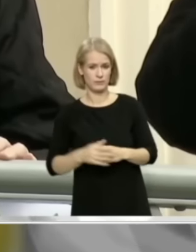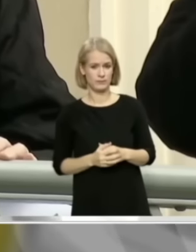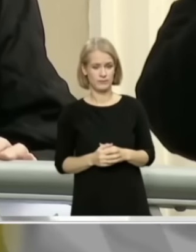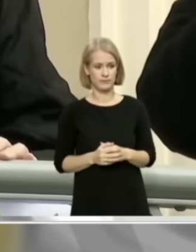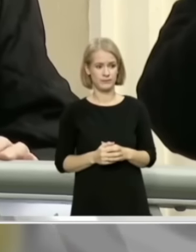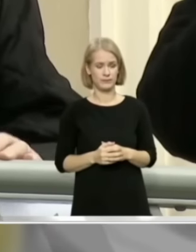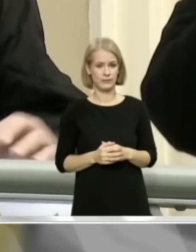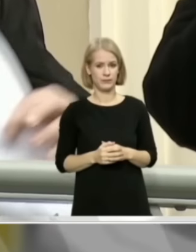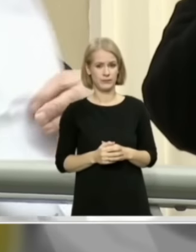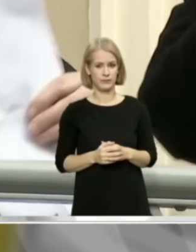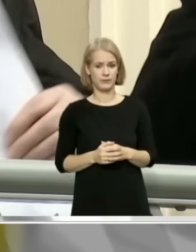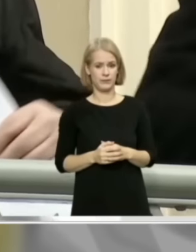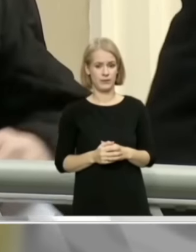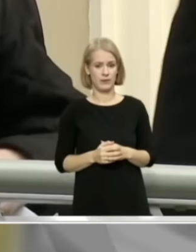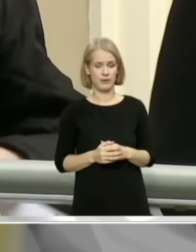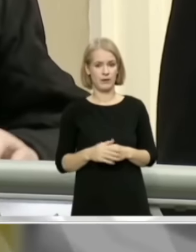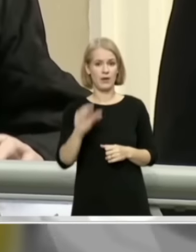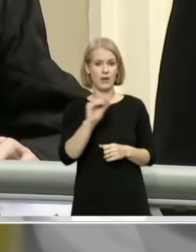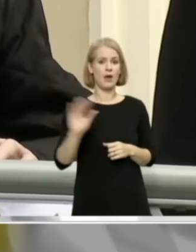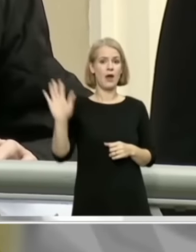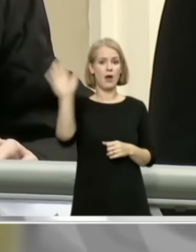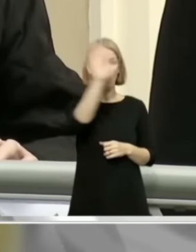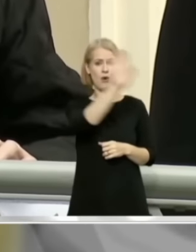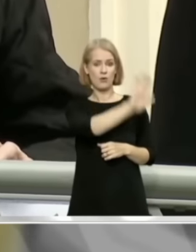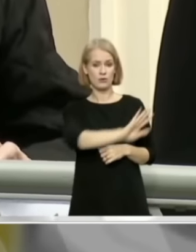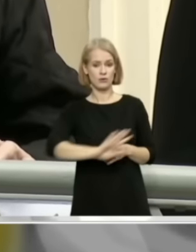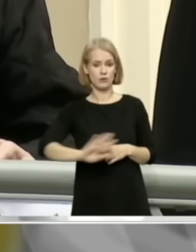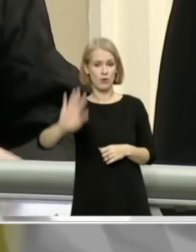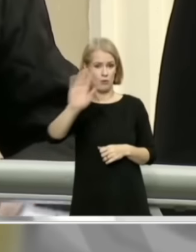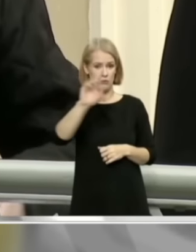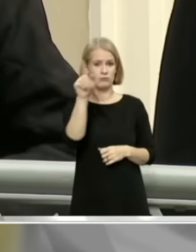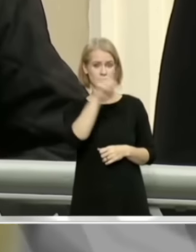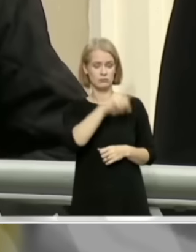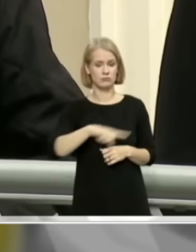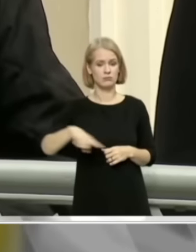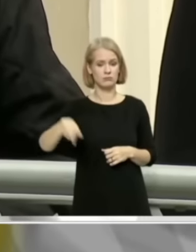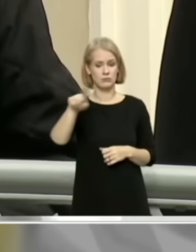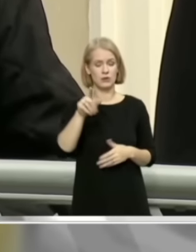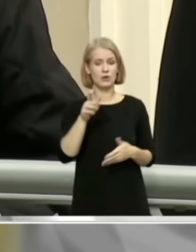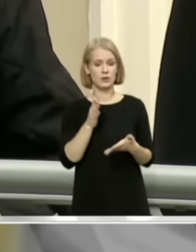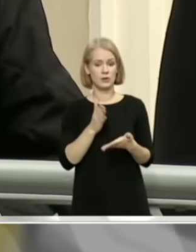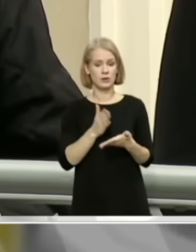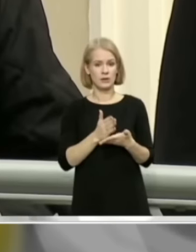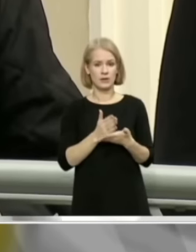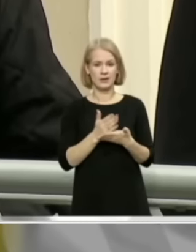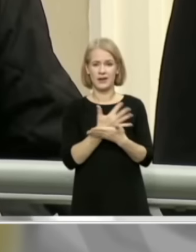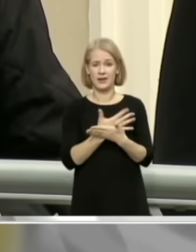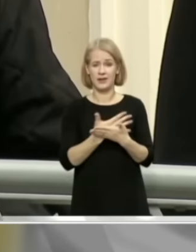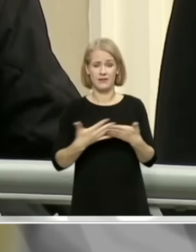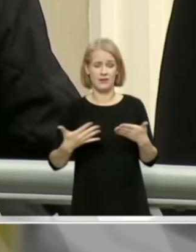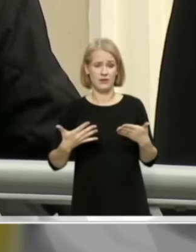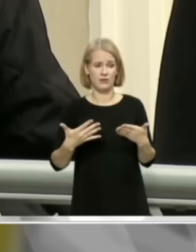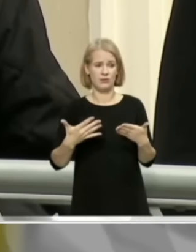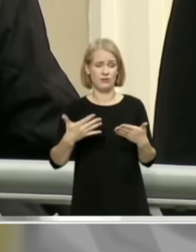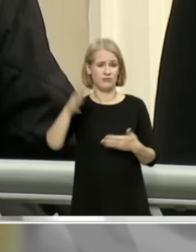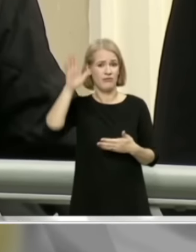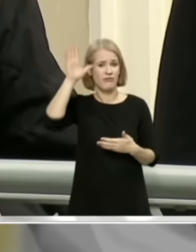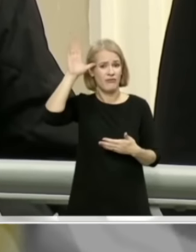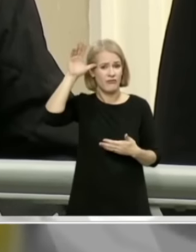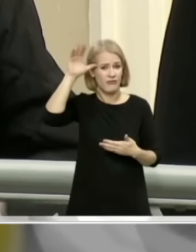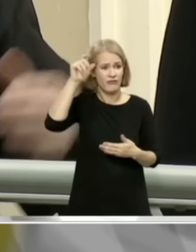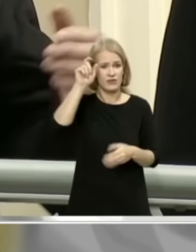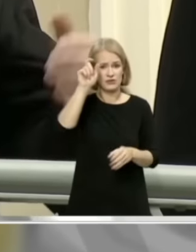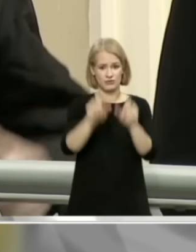yra dideliai tolimoje Europoje. Pakankamai daug priekvailių, kurie